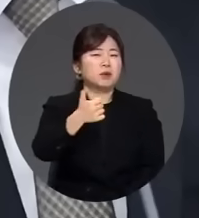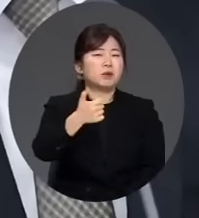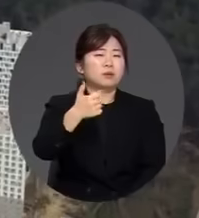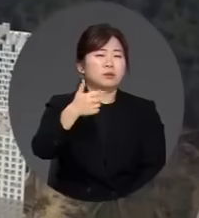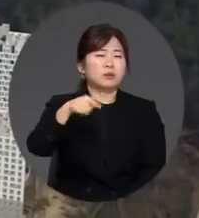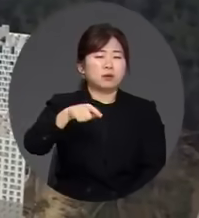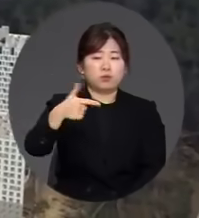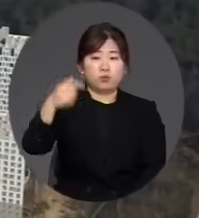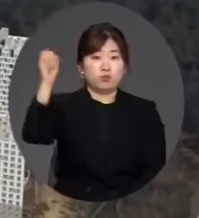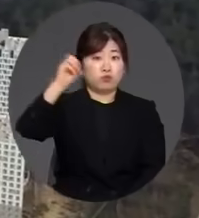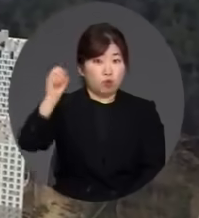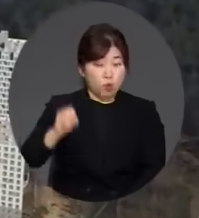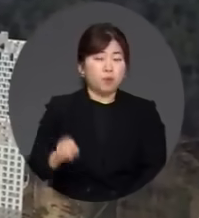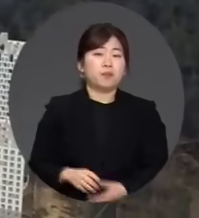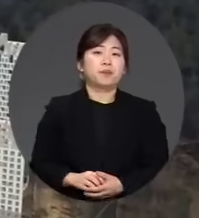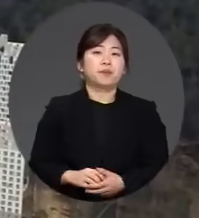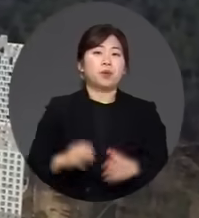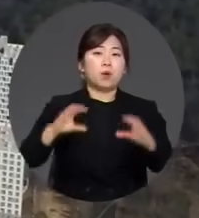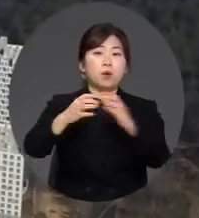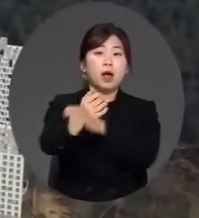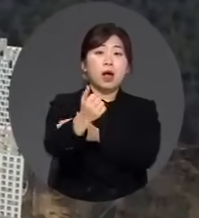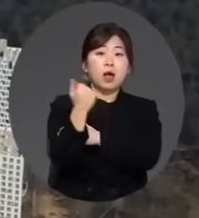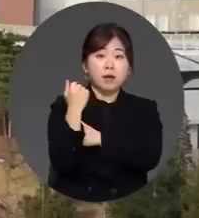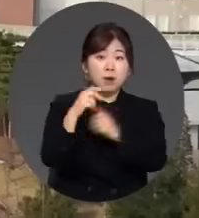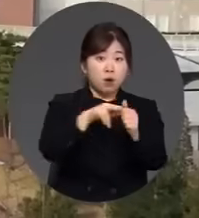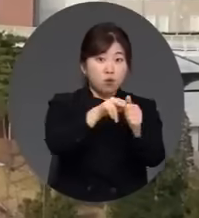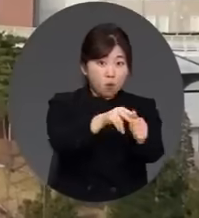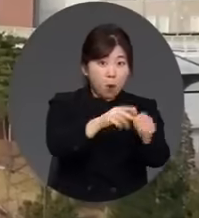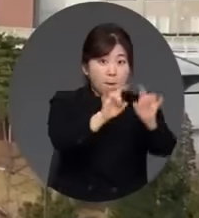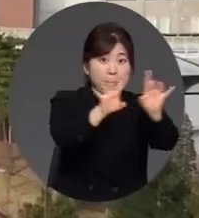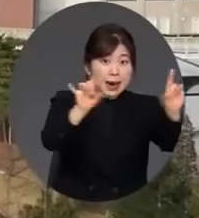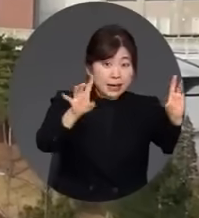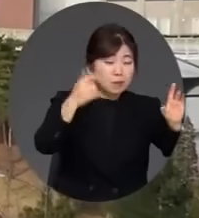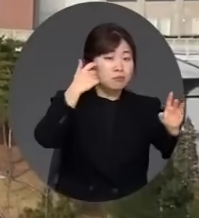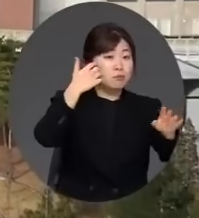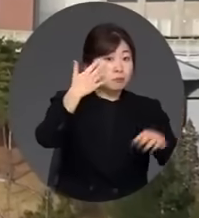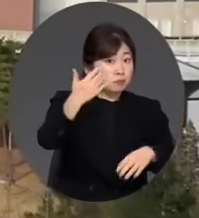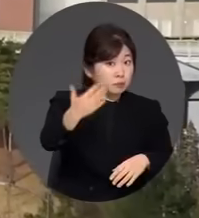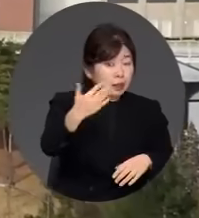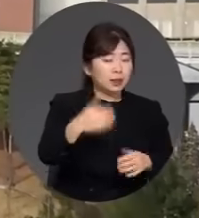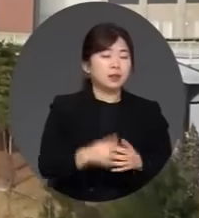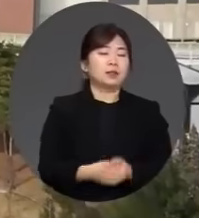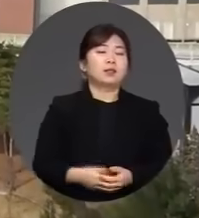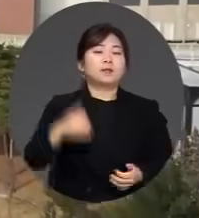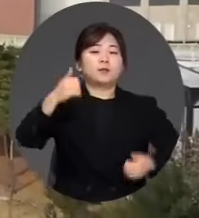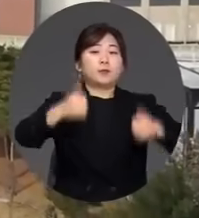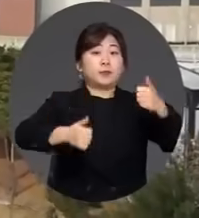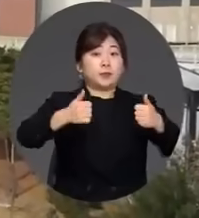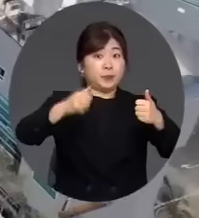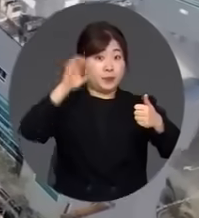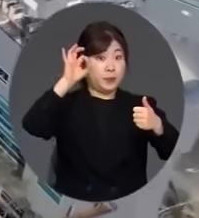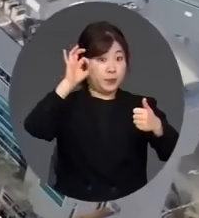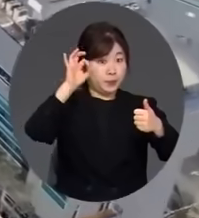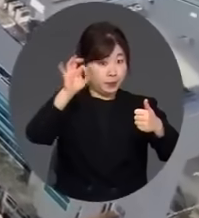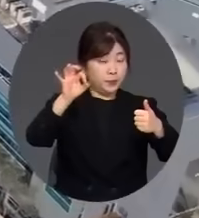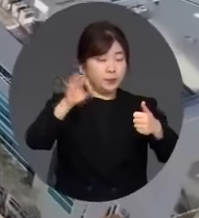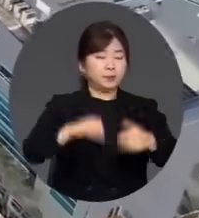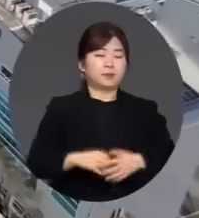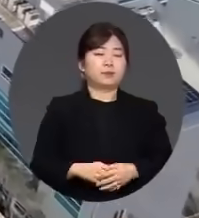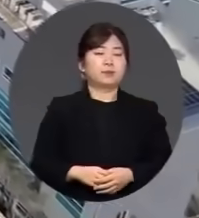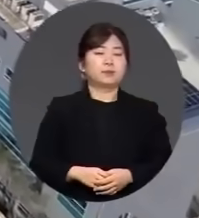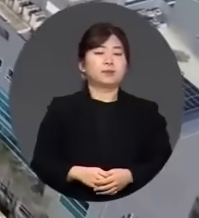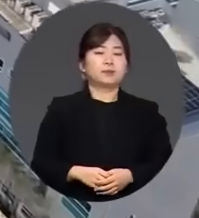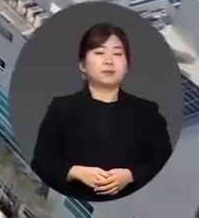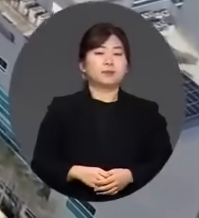있습니다 다음은 국민의 힘 후보를 다르게 한 가상 대결에서 누구에게 투표할 건지 국회 의석 순과 후보